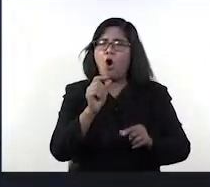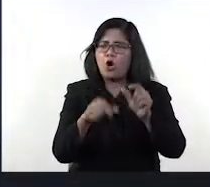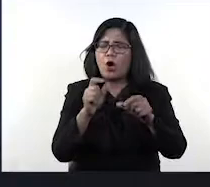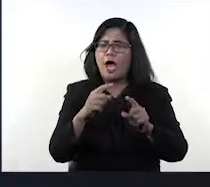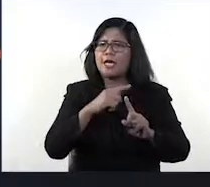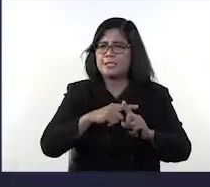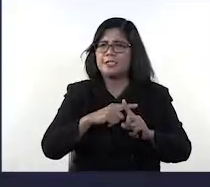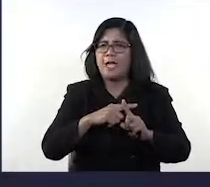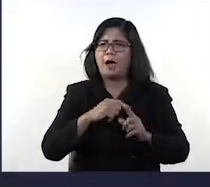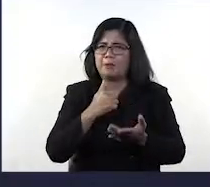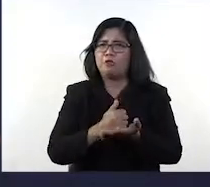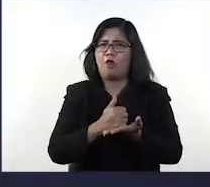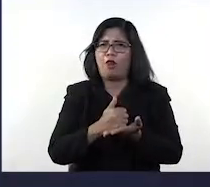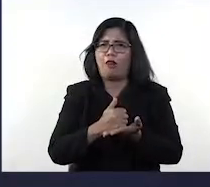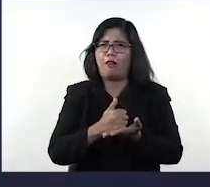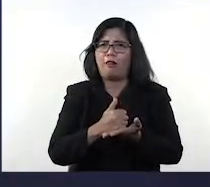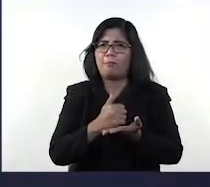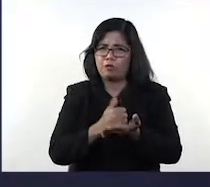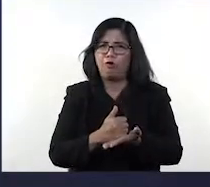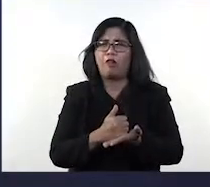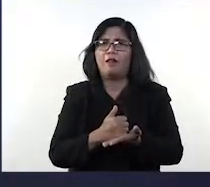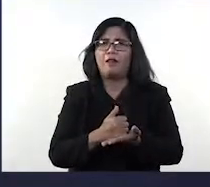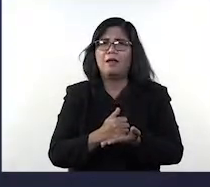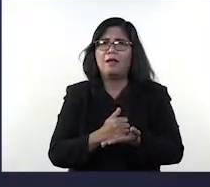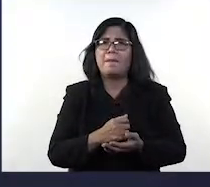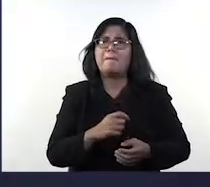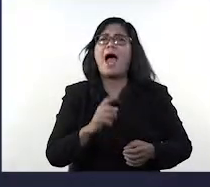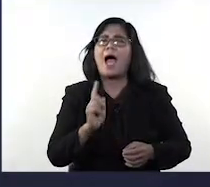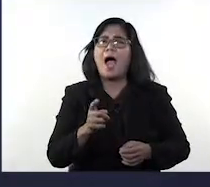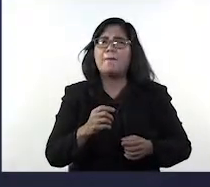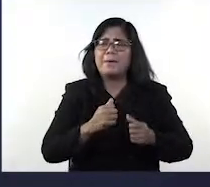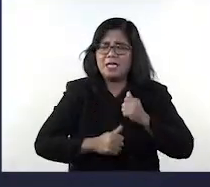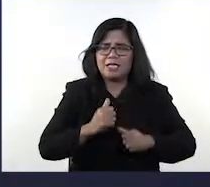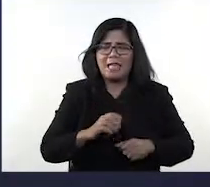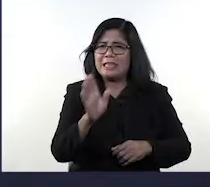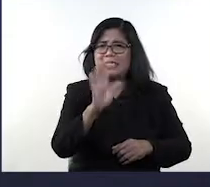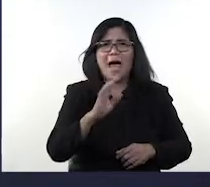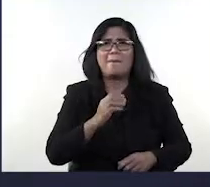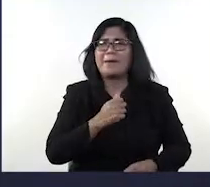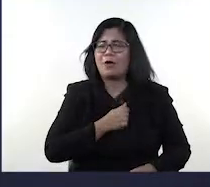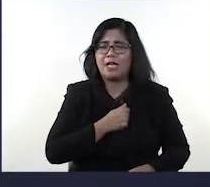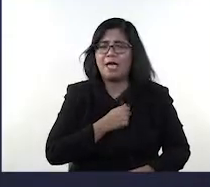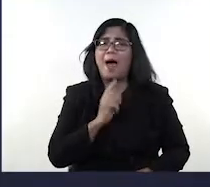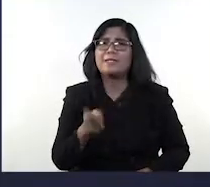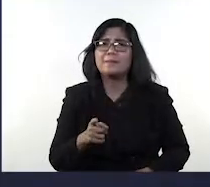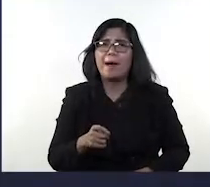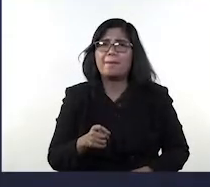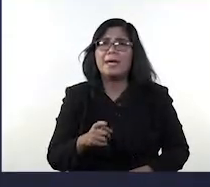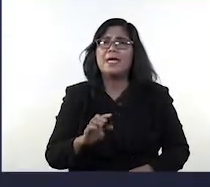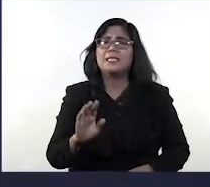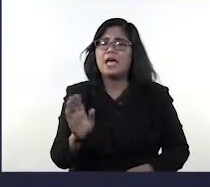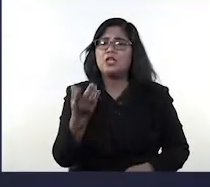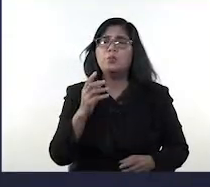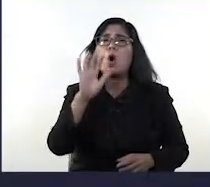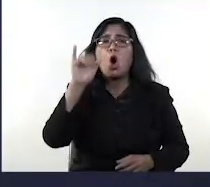sejati penderitaan tidak menakutkan kenapa The Fairly yang pertama kita hop hidup oleh roh dan tidak mengikuti keinginan